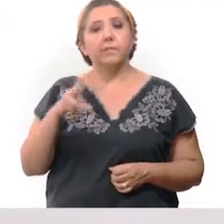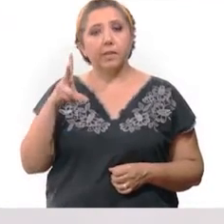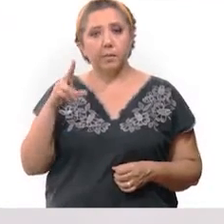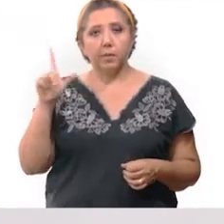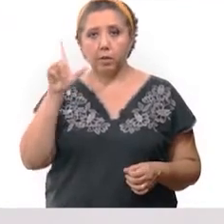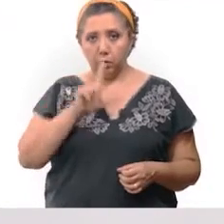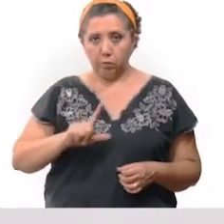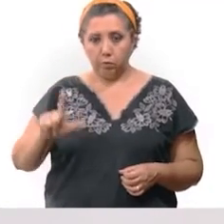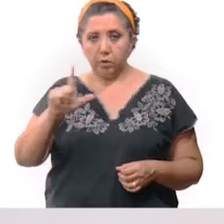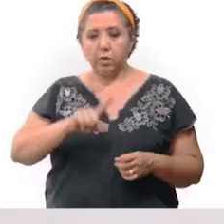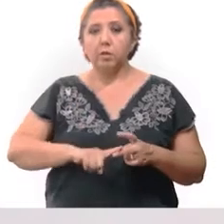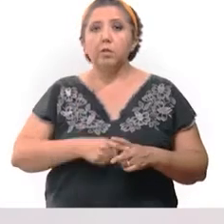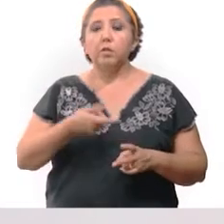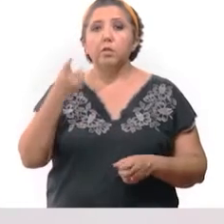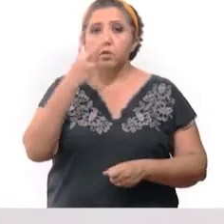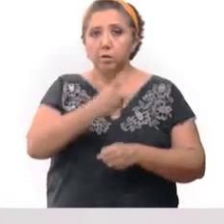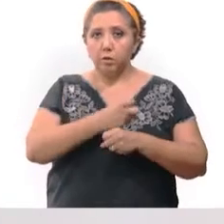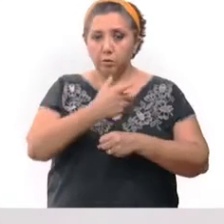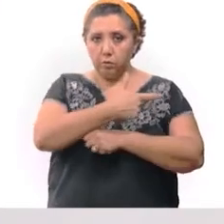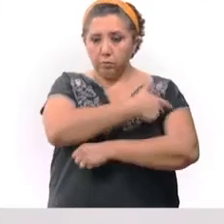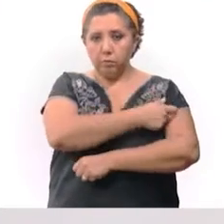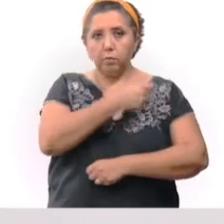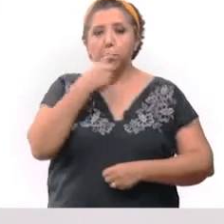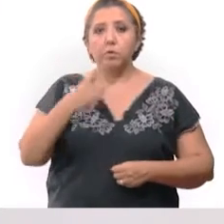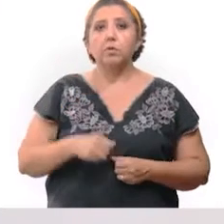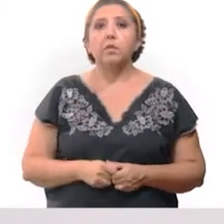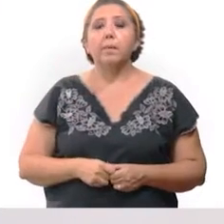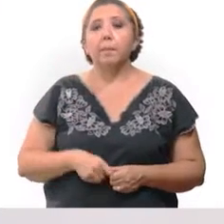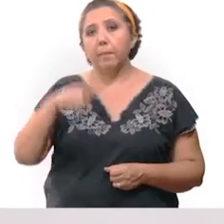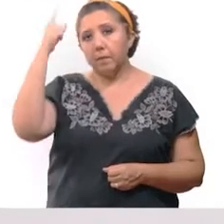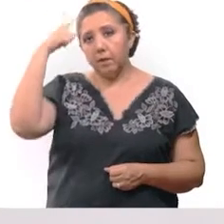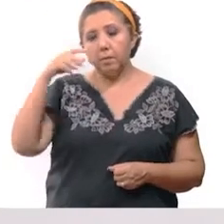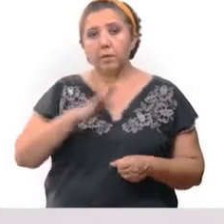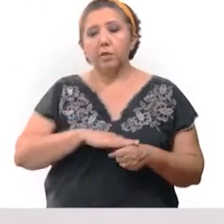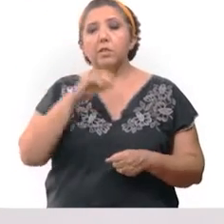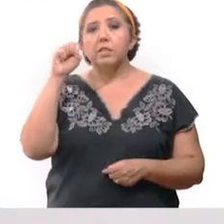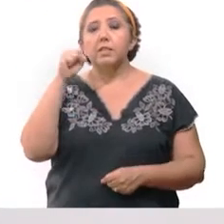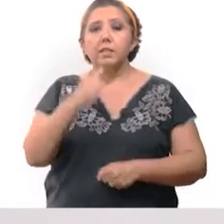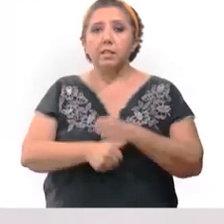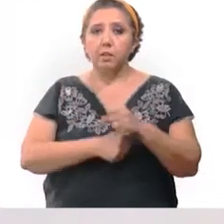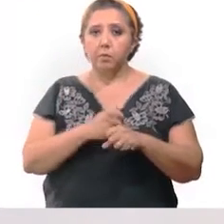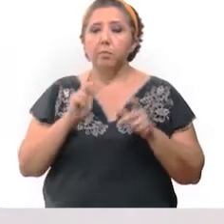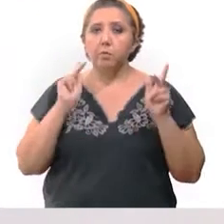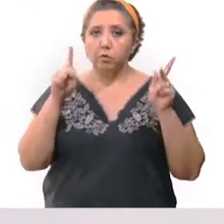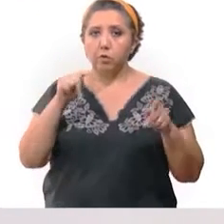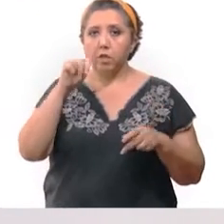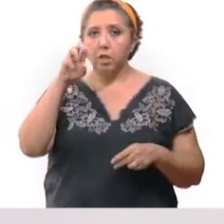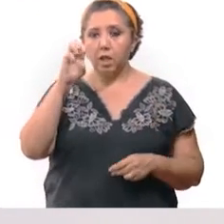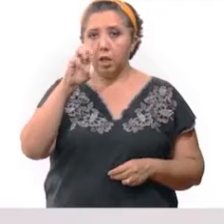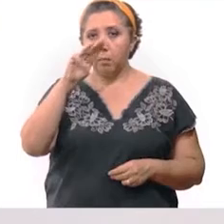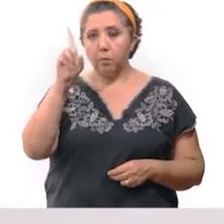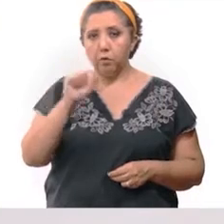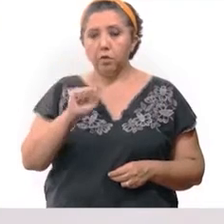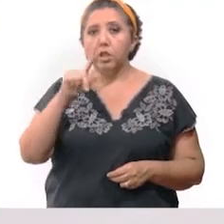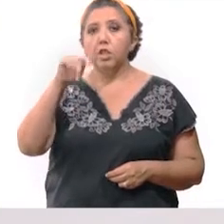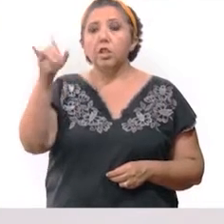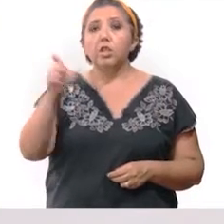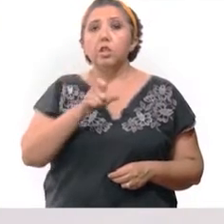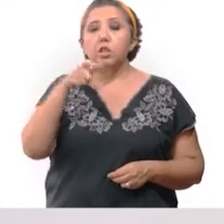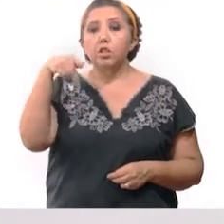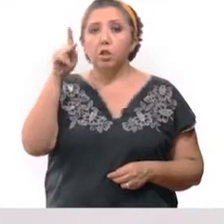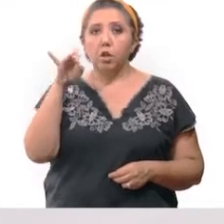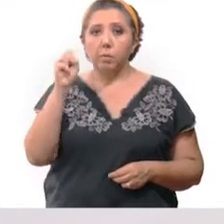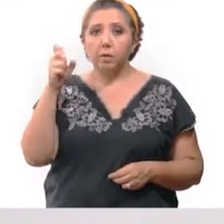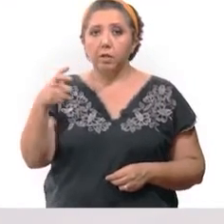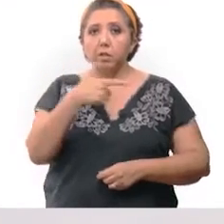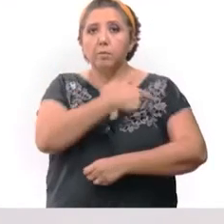,600, super el bakuna, tile koronaviruzo, timako chihantak tukajilho, taktilik imbejla, tzoktun uzabal 76.1%,